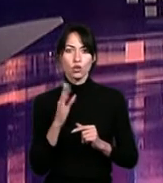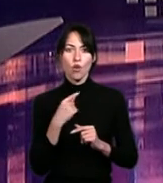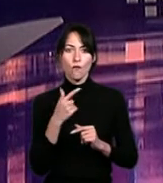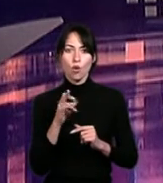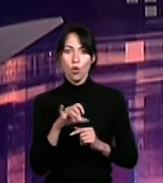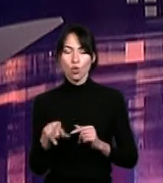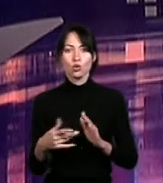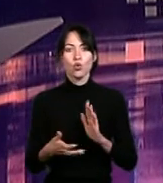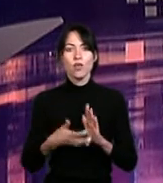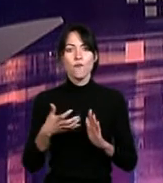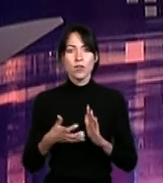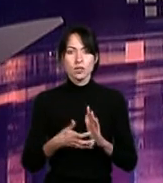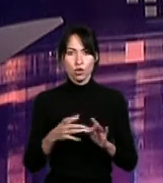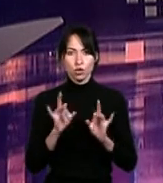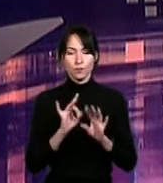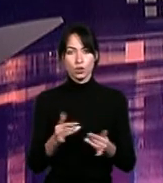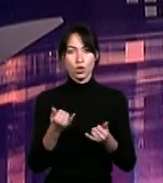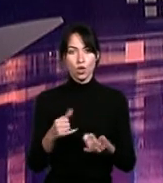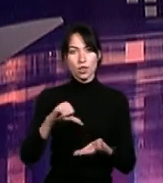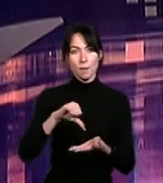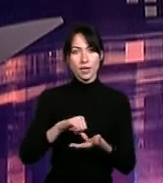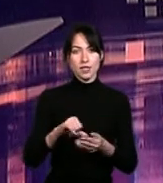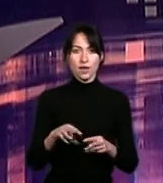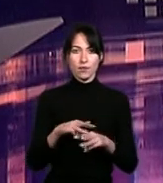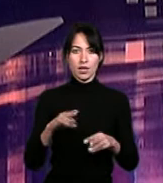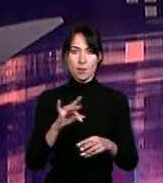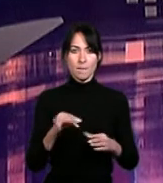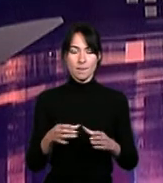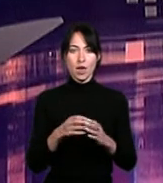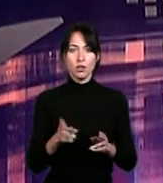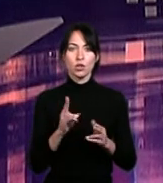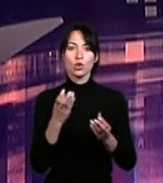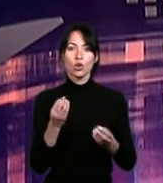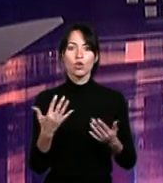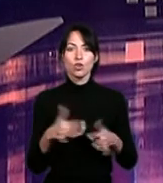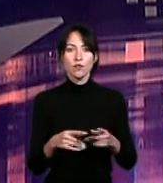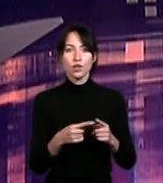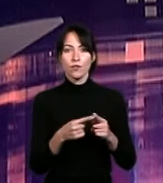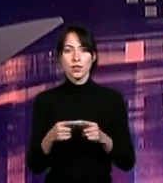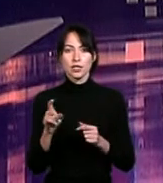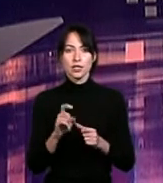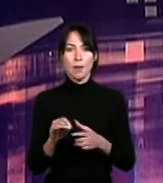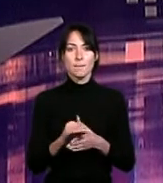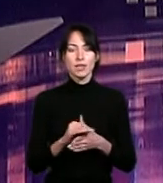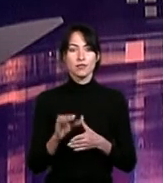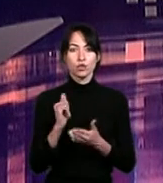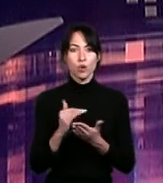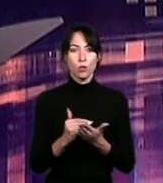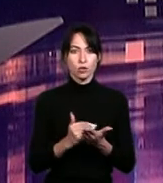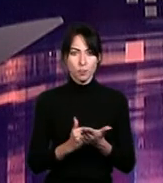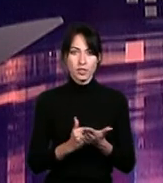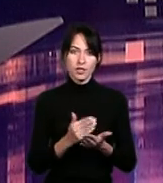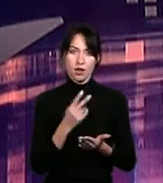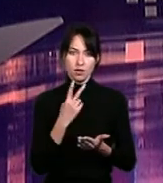не вистачило, розповіли сьогодні представники партії. Хто ще вже визначився із прізвищами у списках,